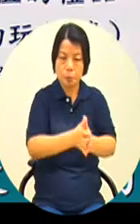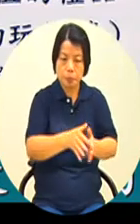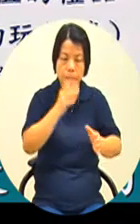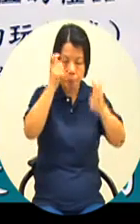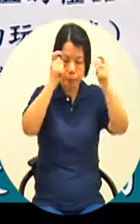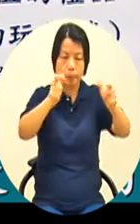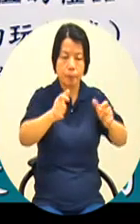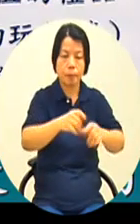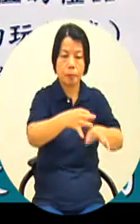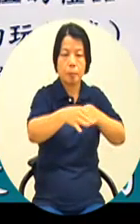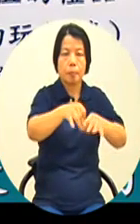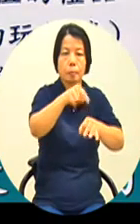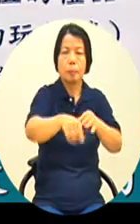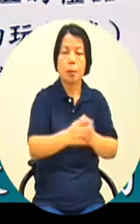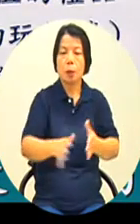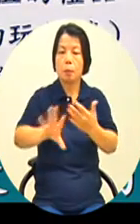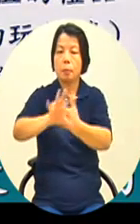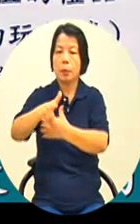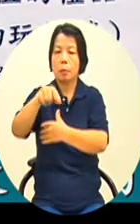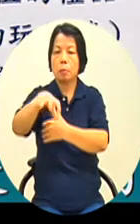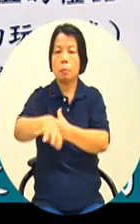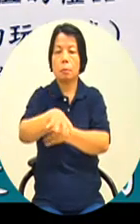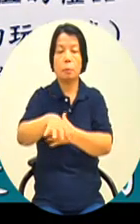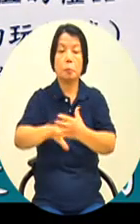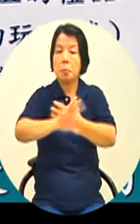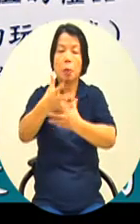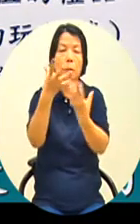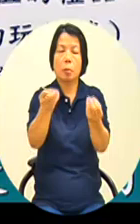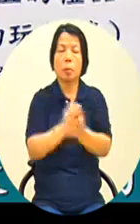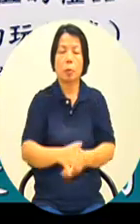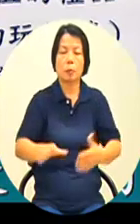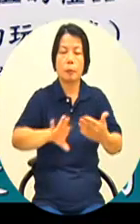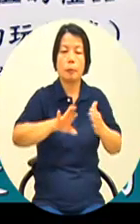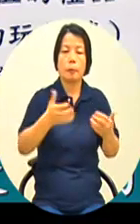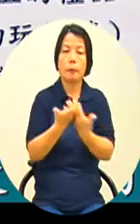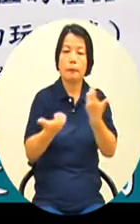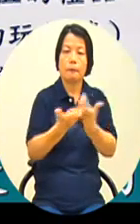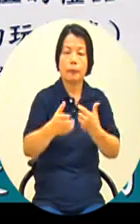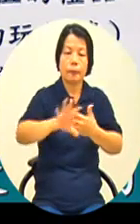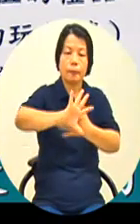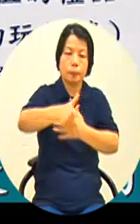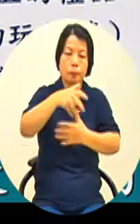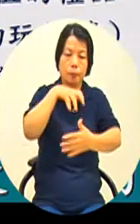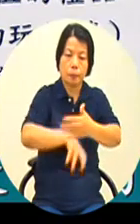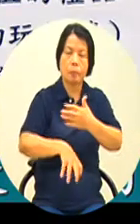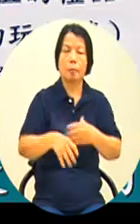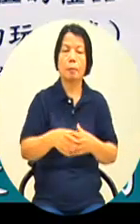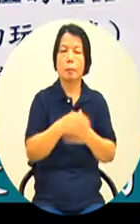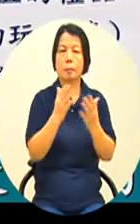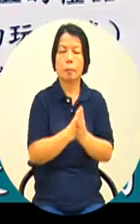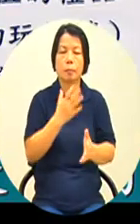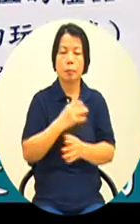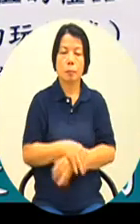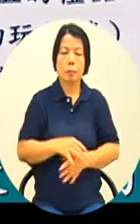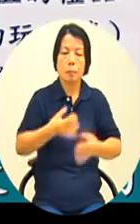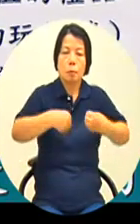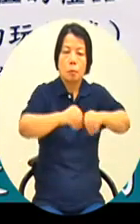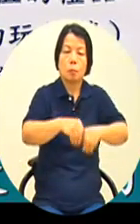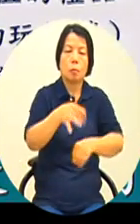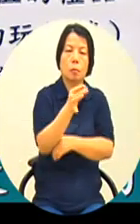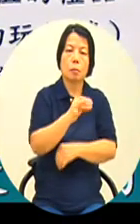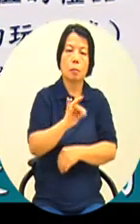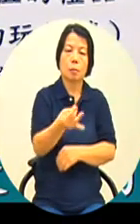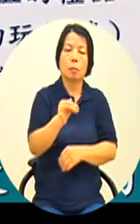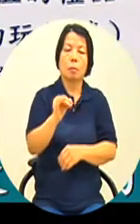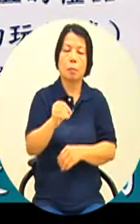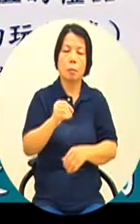人办公室无，咱做嘛，分国内国外。 哦，送百万黄金百万名